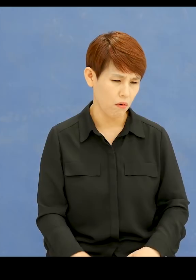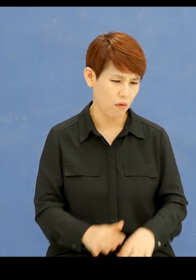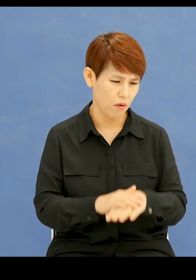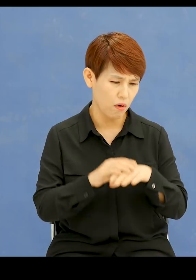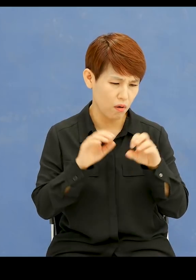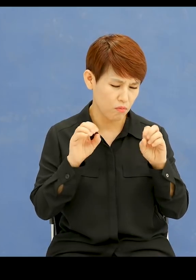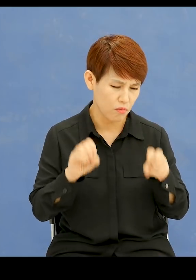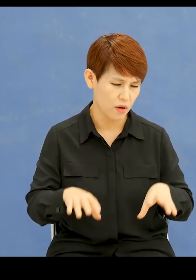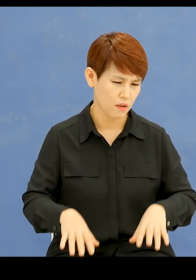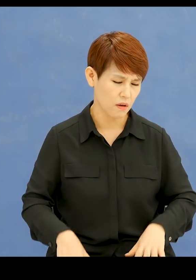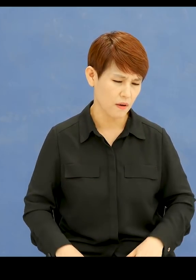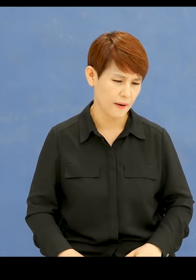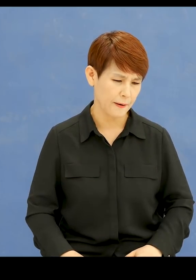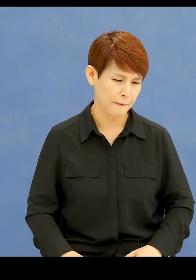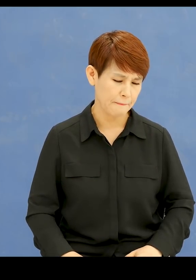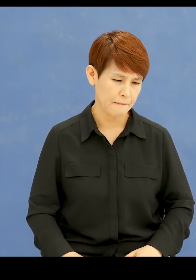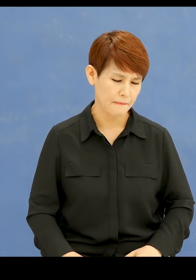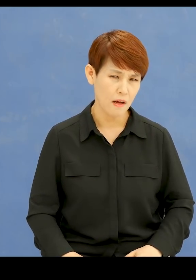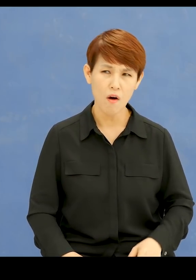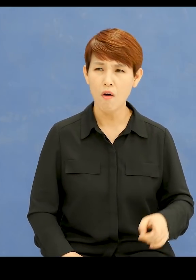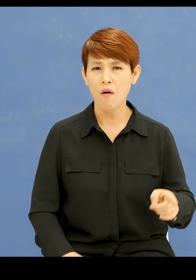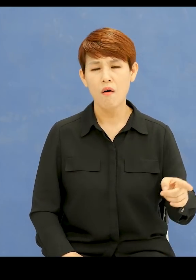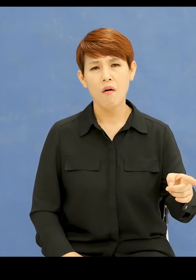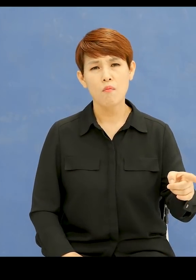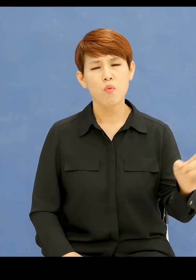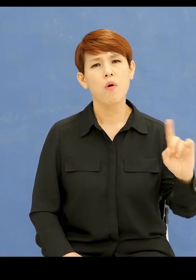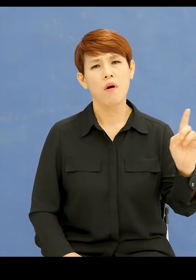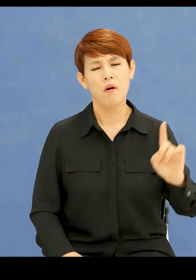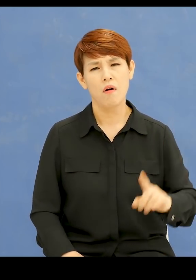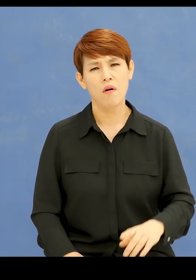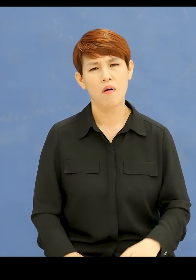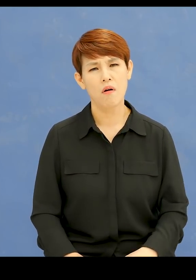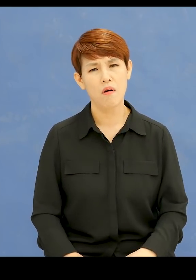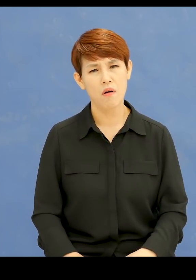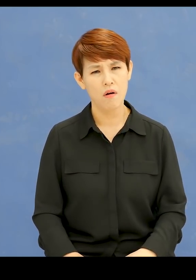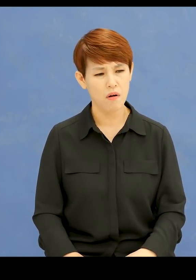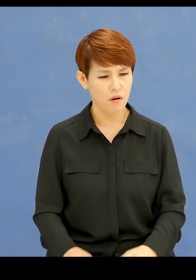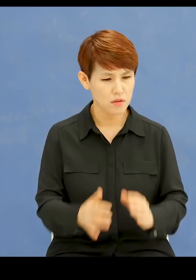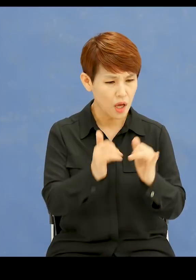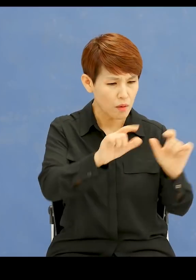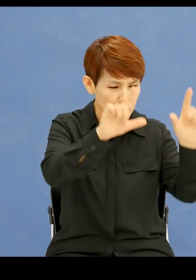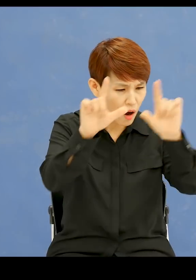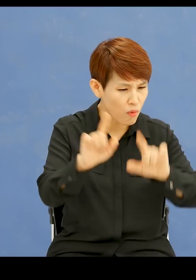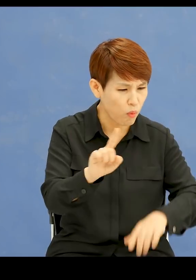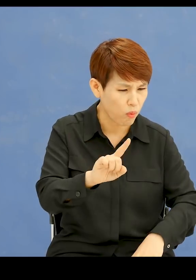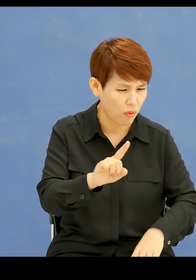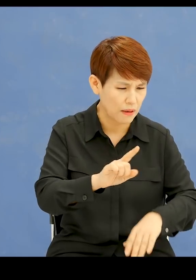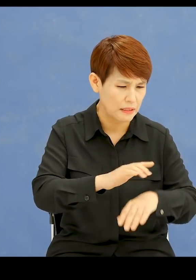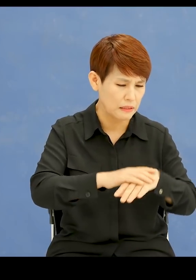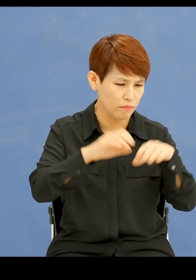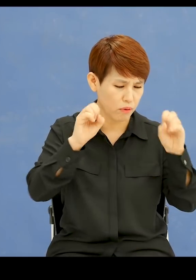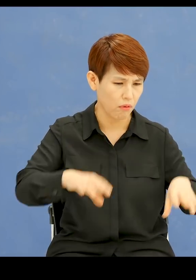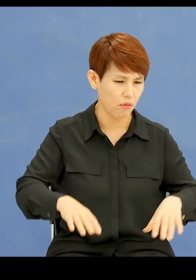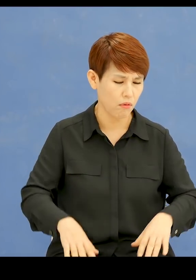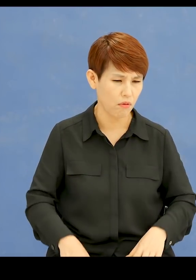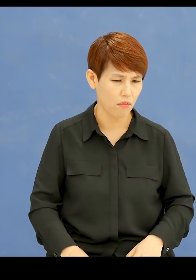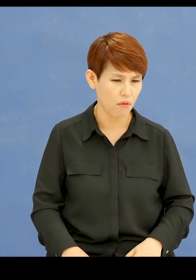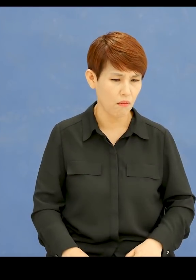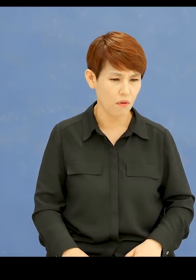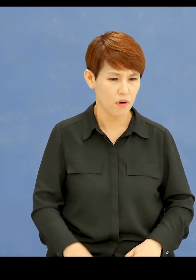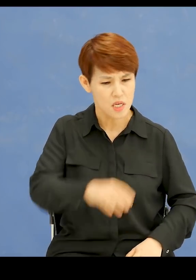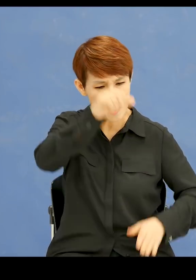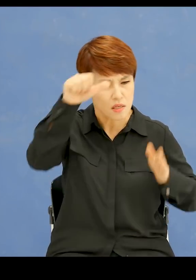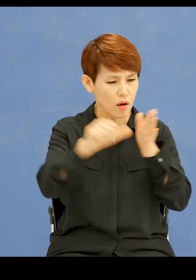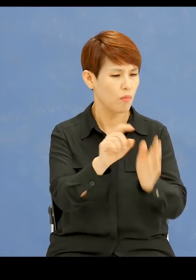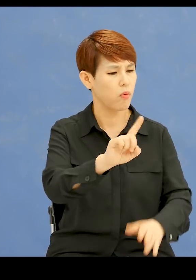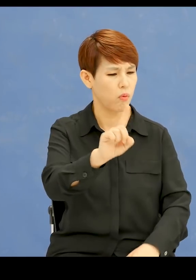허무하다. 그 어린아이가 도대체 이게 인생이야? 이게 사람 사는 거야? 왜 살지?